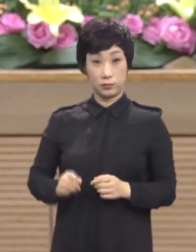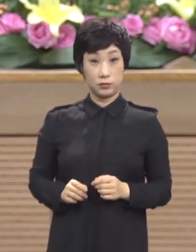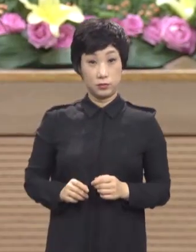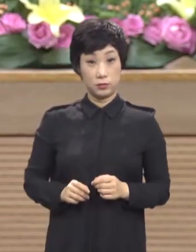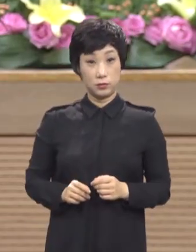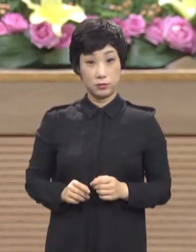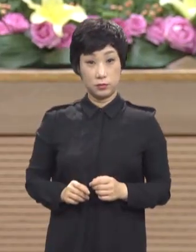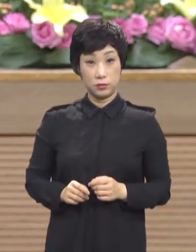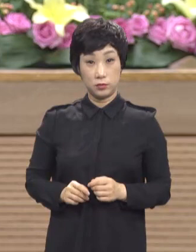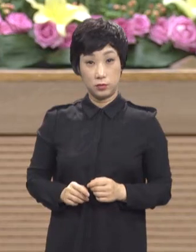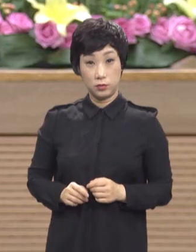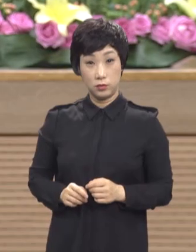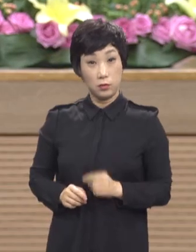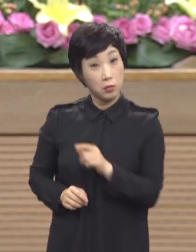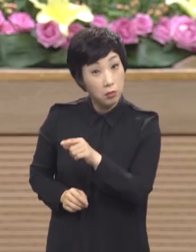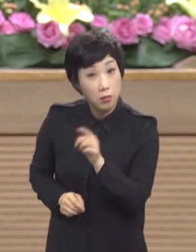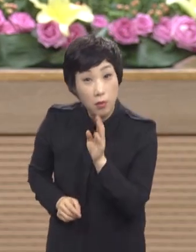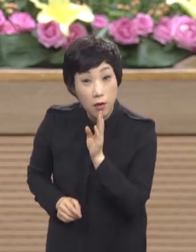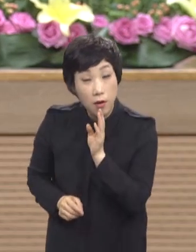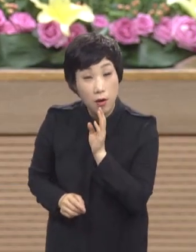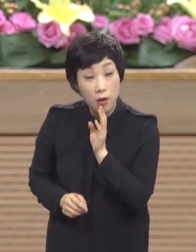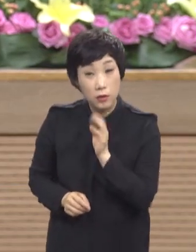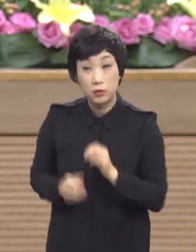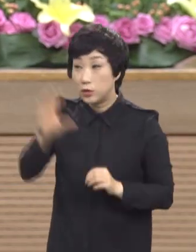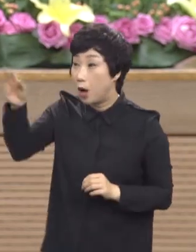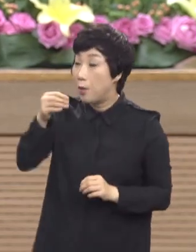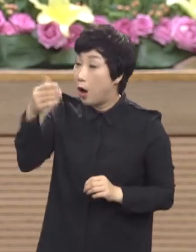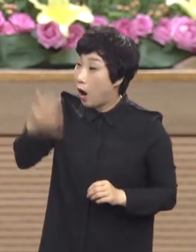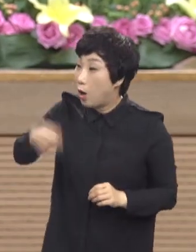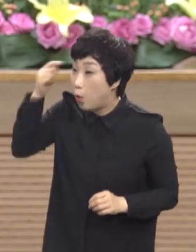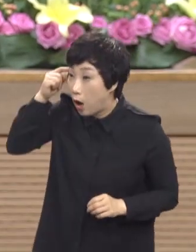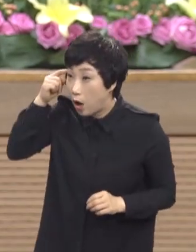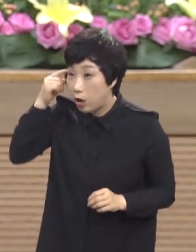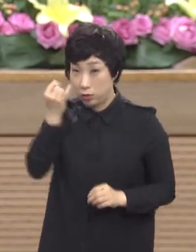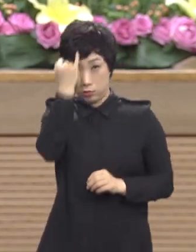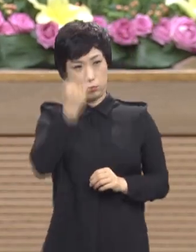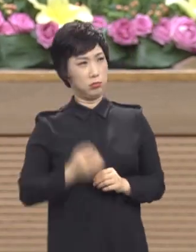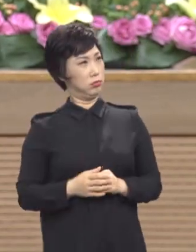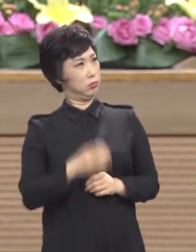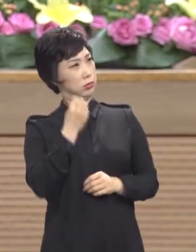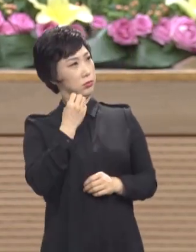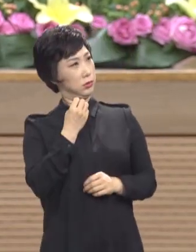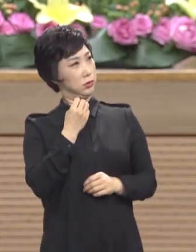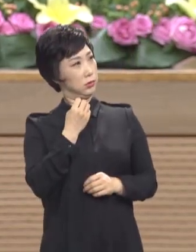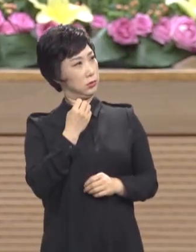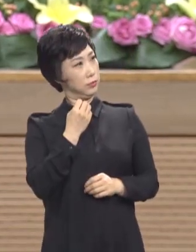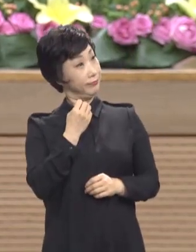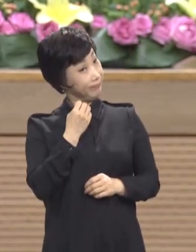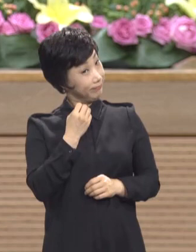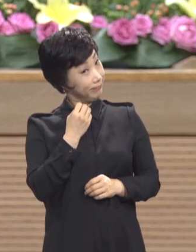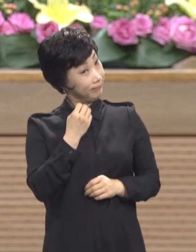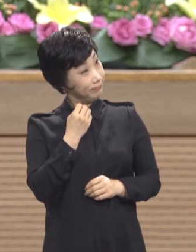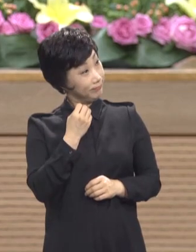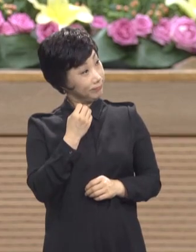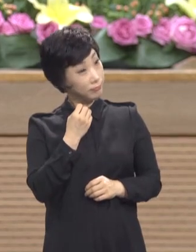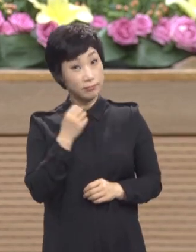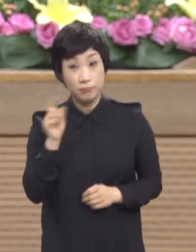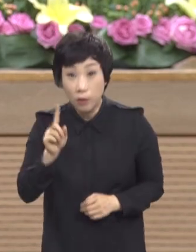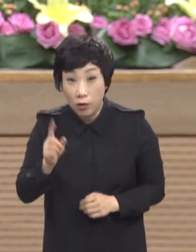딱 던져, 왜 안 먹냐고 던져요. 그러면 그것도 의문이 생기지. 아니, 왜 안